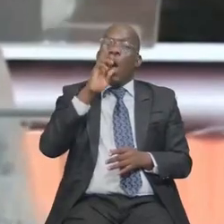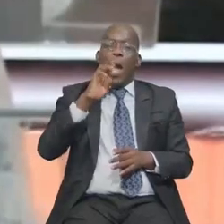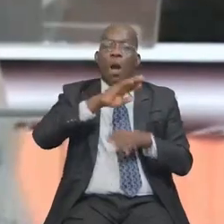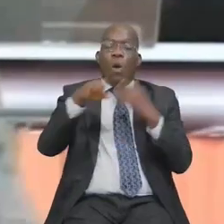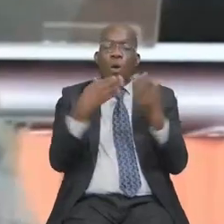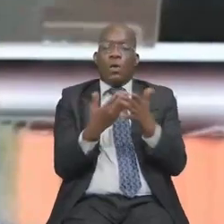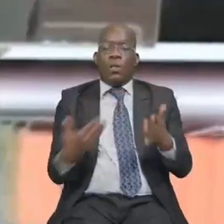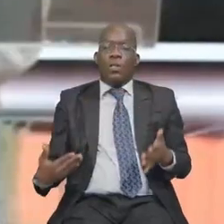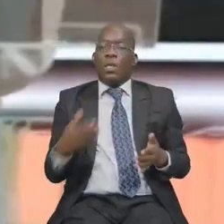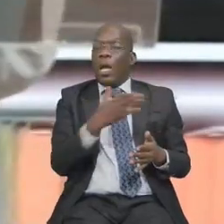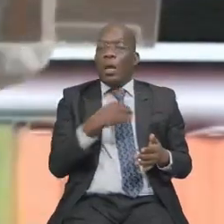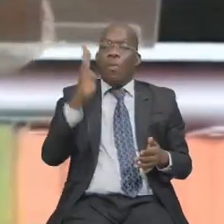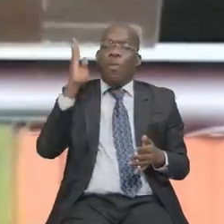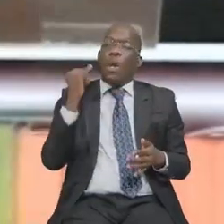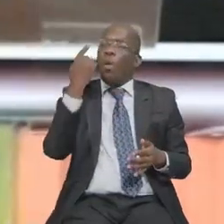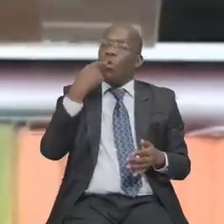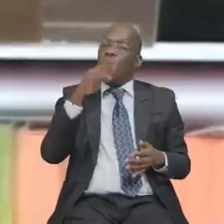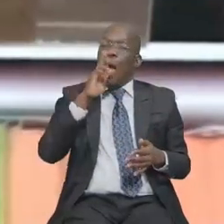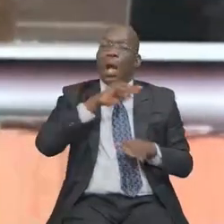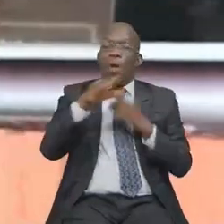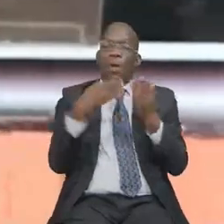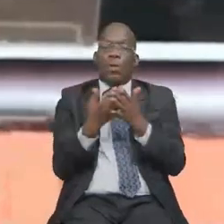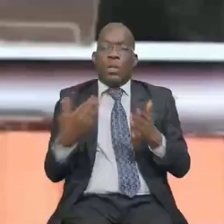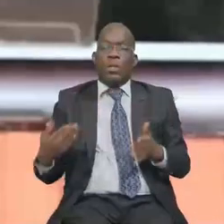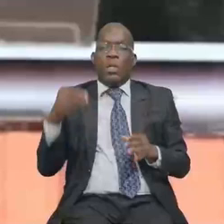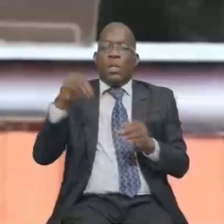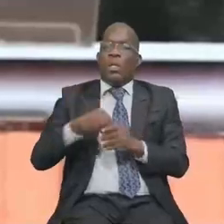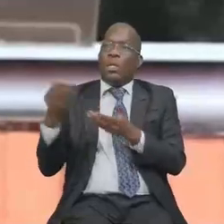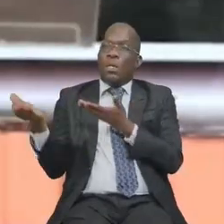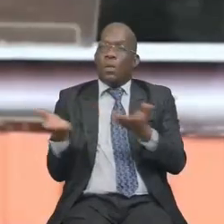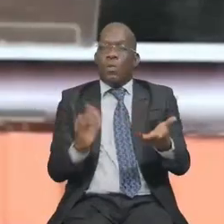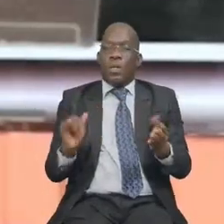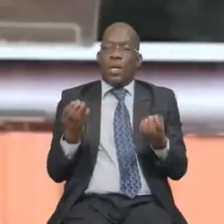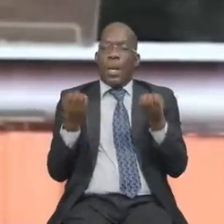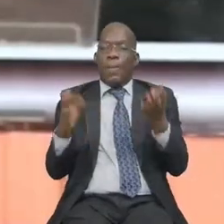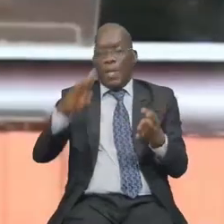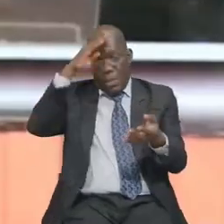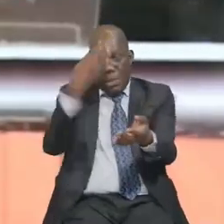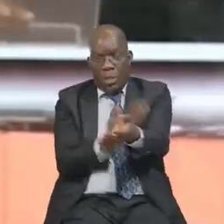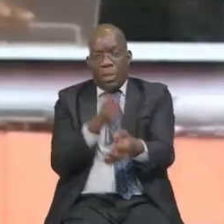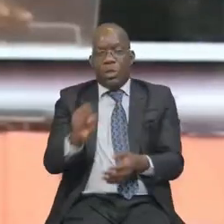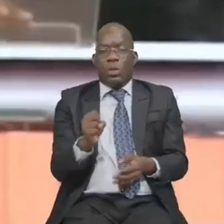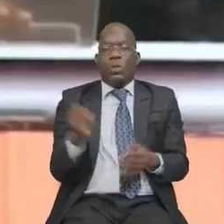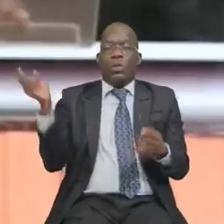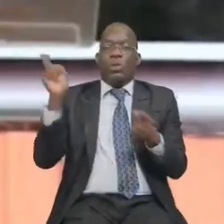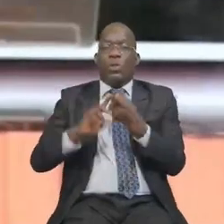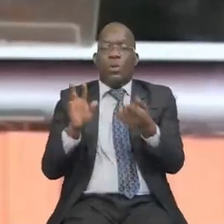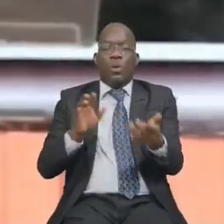que celui pour qui et par qui sont toutes choses et qui voulait conduire à la gloire beaucoup de fils.